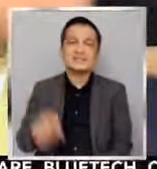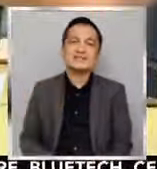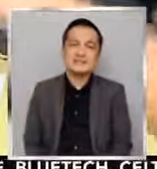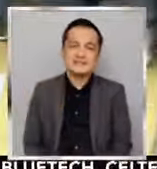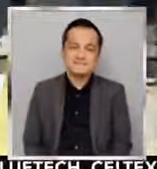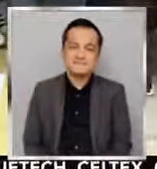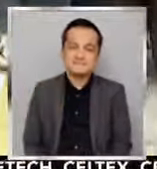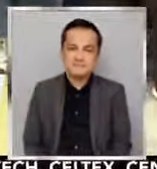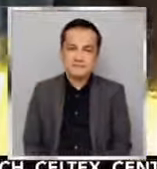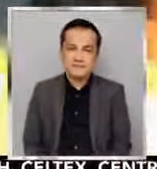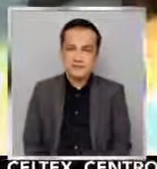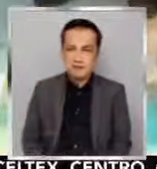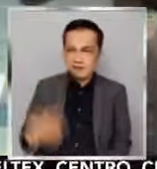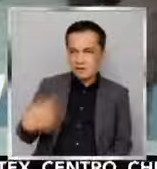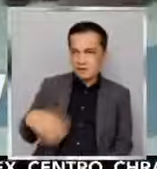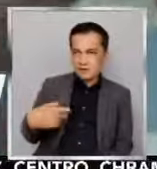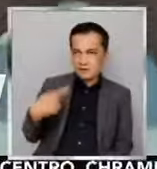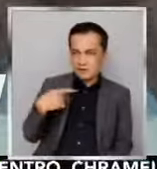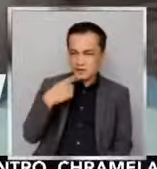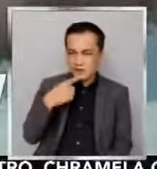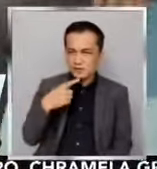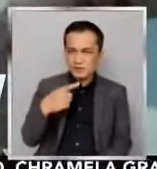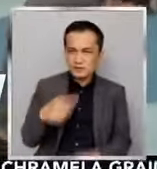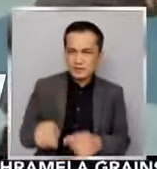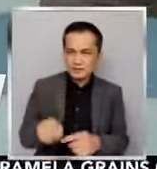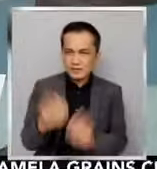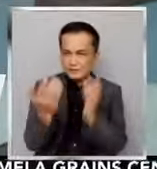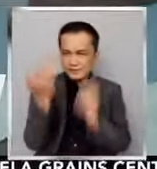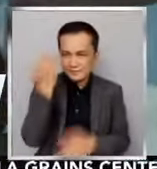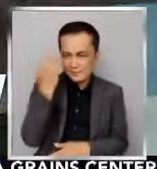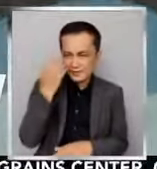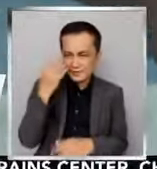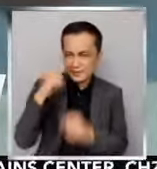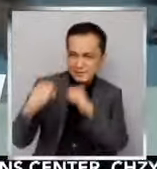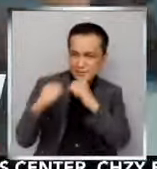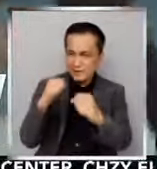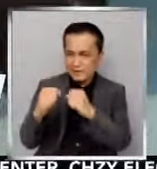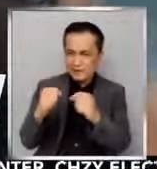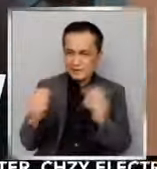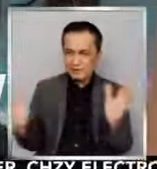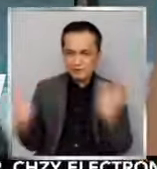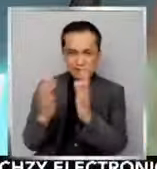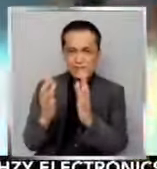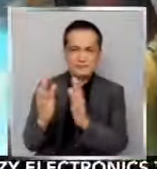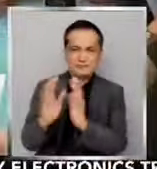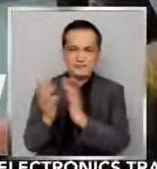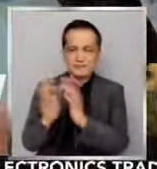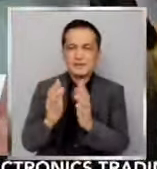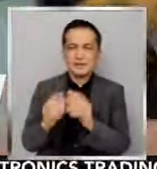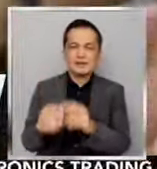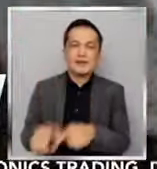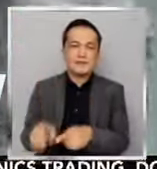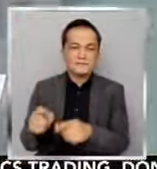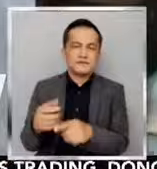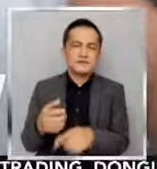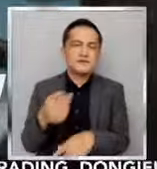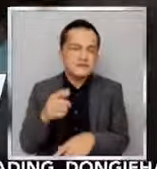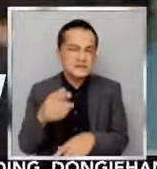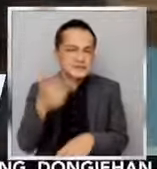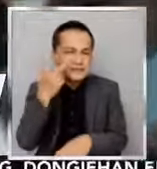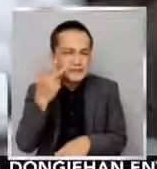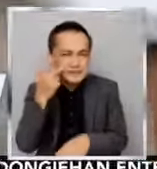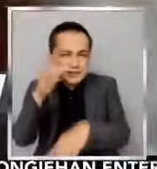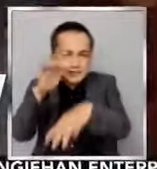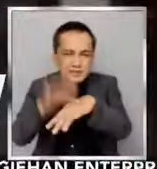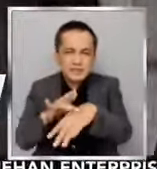Nagkaroon ng impromptu fight scene nang magpang-abot ang dalawang grupo. Patikim pa lang daw yan sa upcoming Mythical Primetime